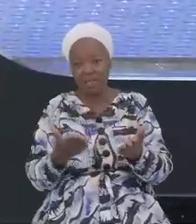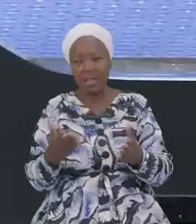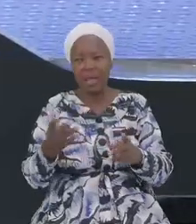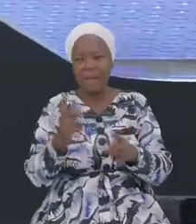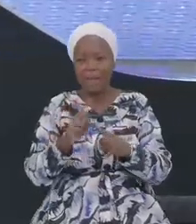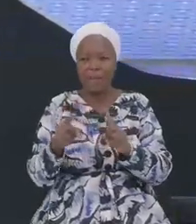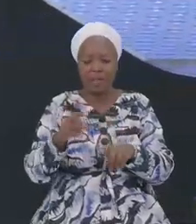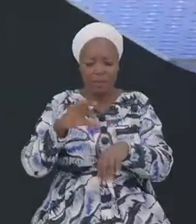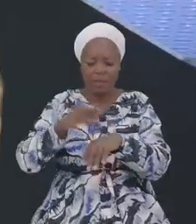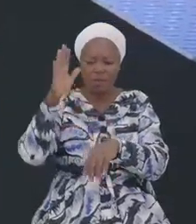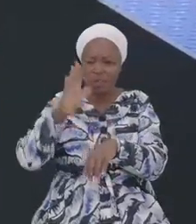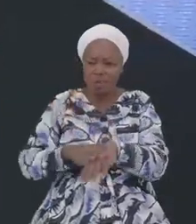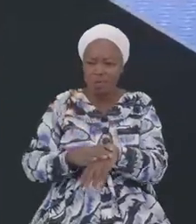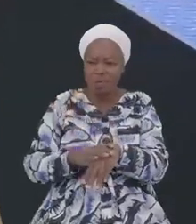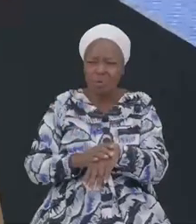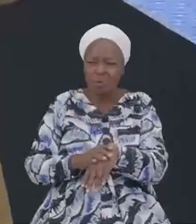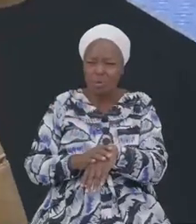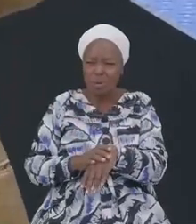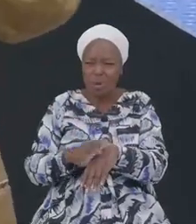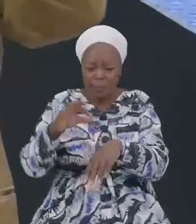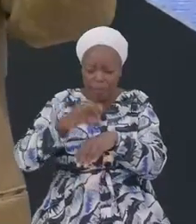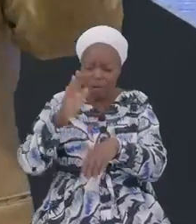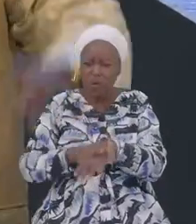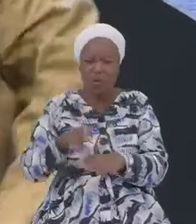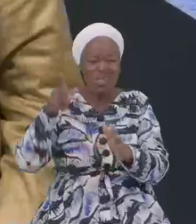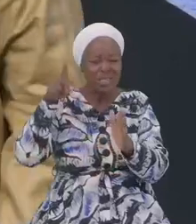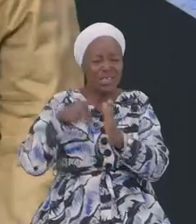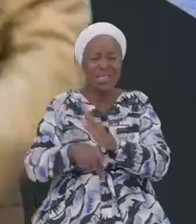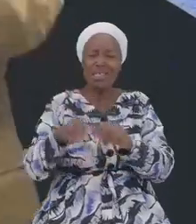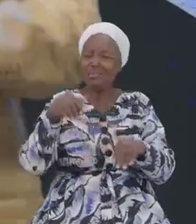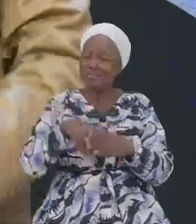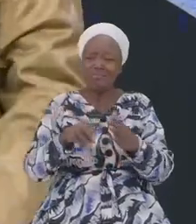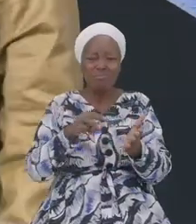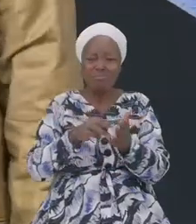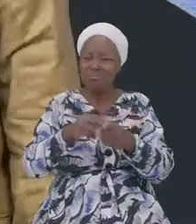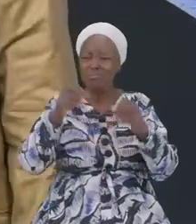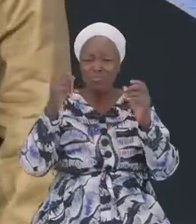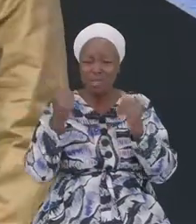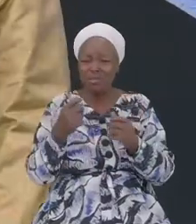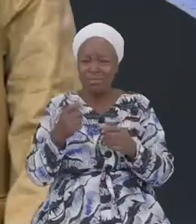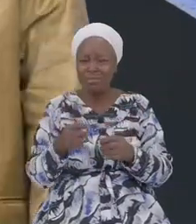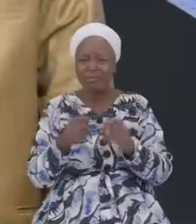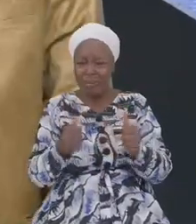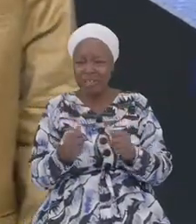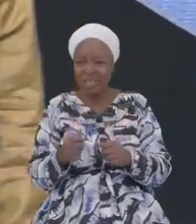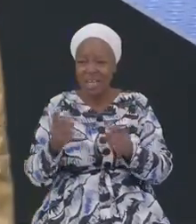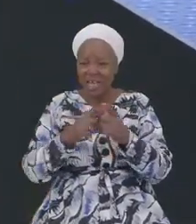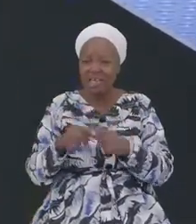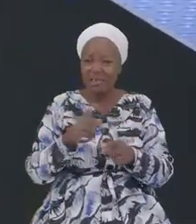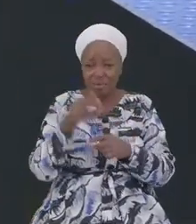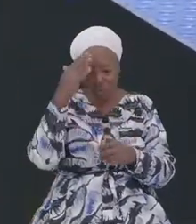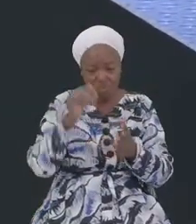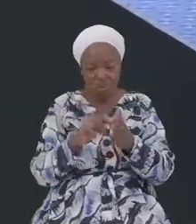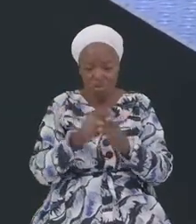les moustiques sont ceux qui tuent. Si je fais comme ça, je tue le moustique. Mais les